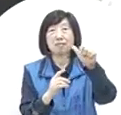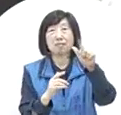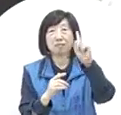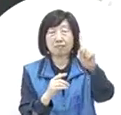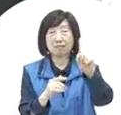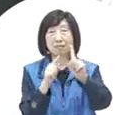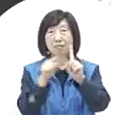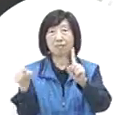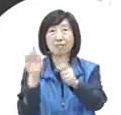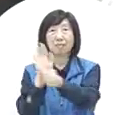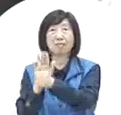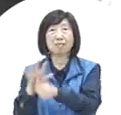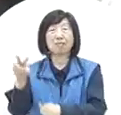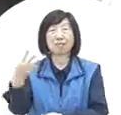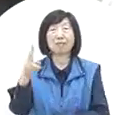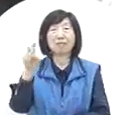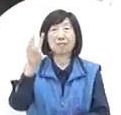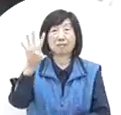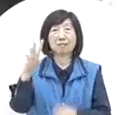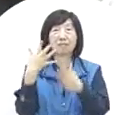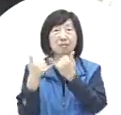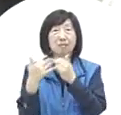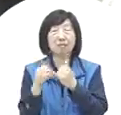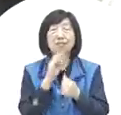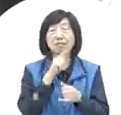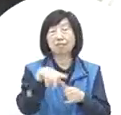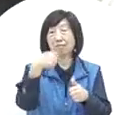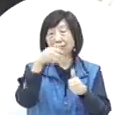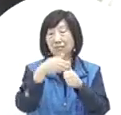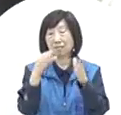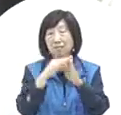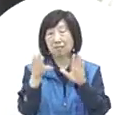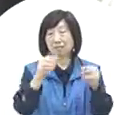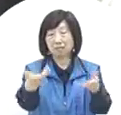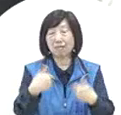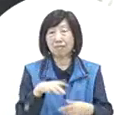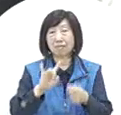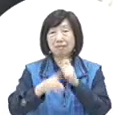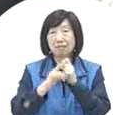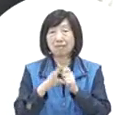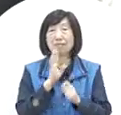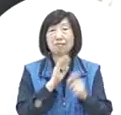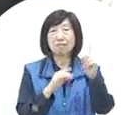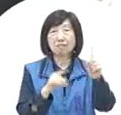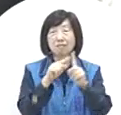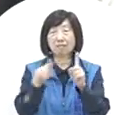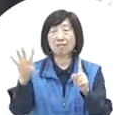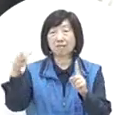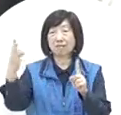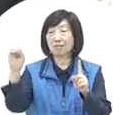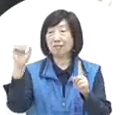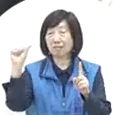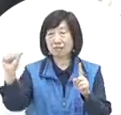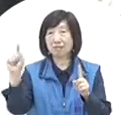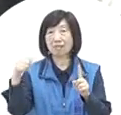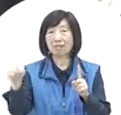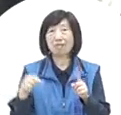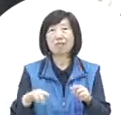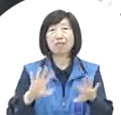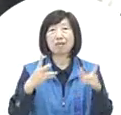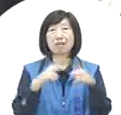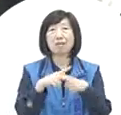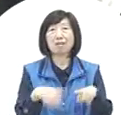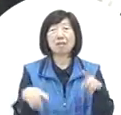辅导324个人，这是你们教育局提供给我。国中需要服务的是405人，到国小高